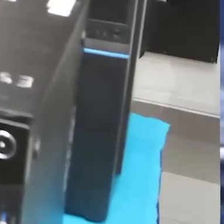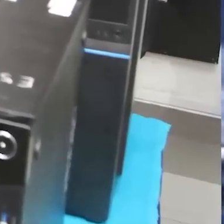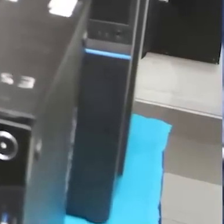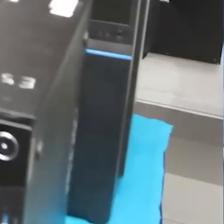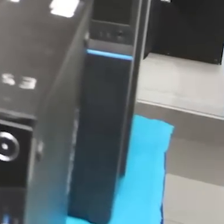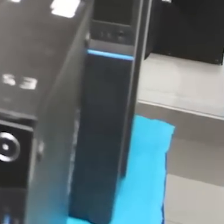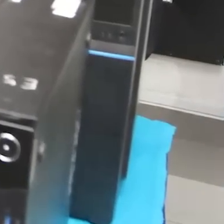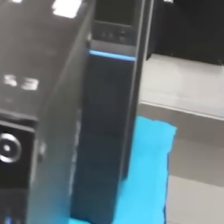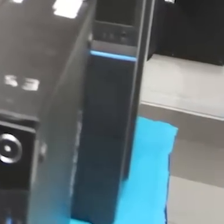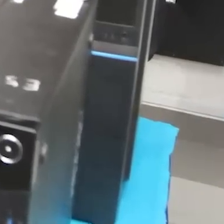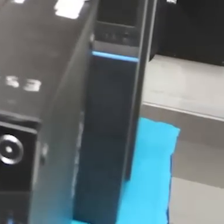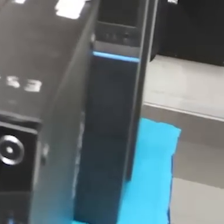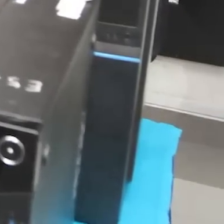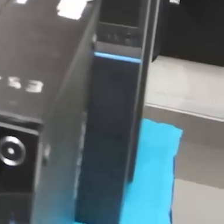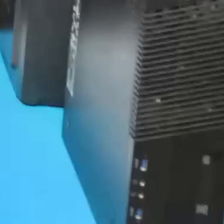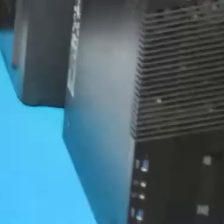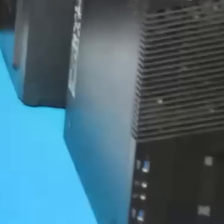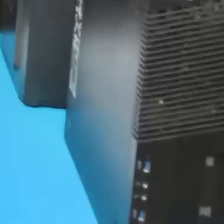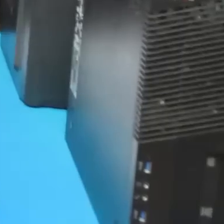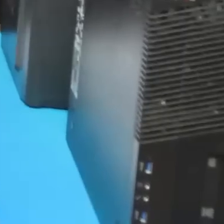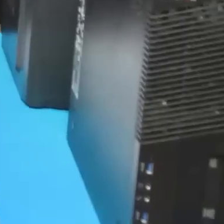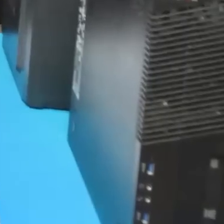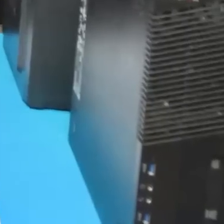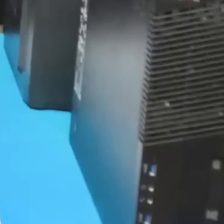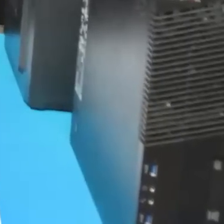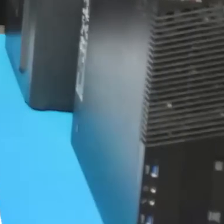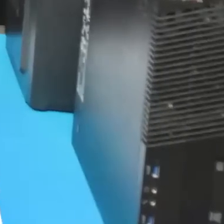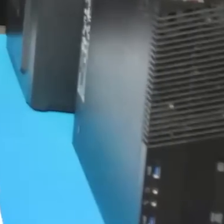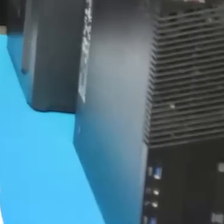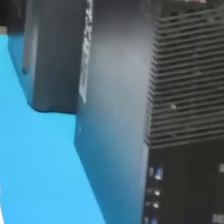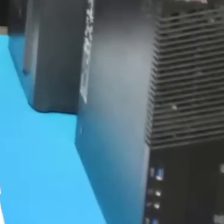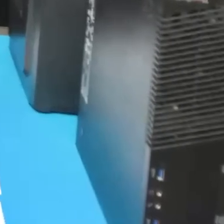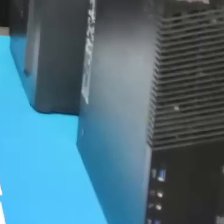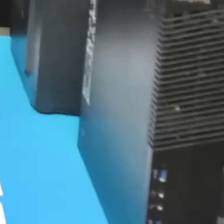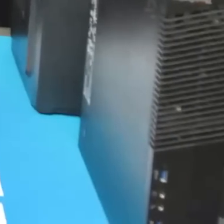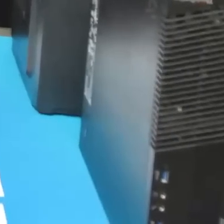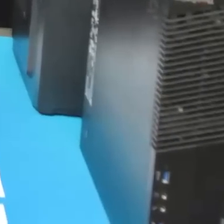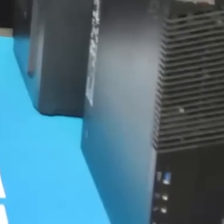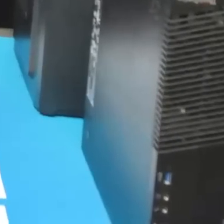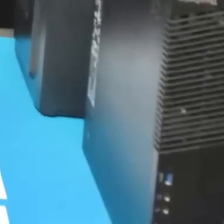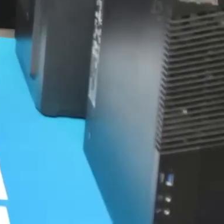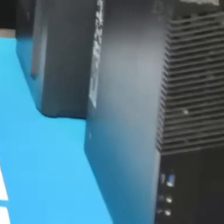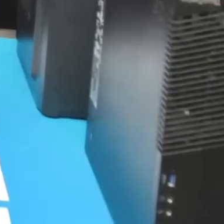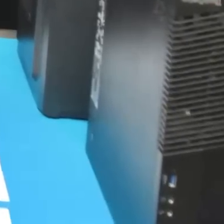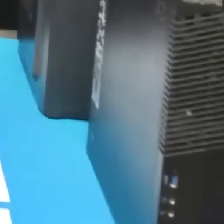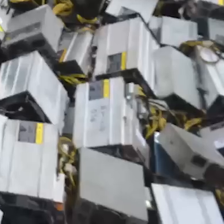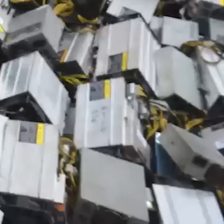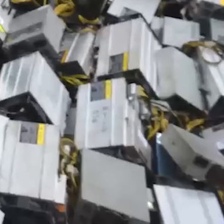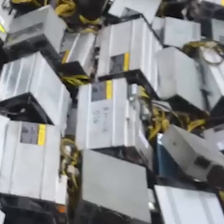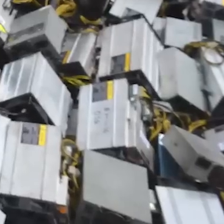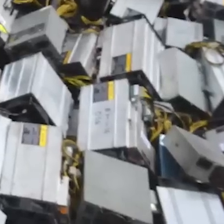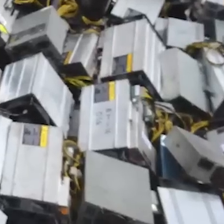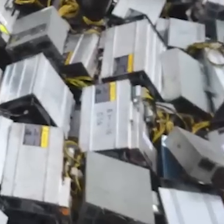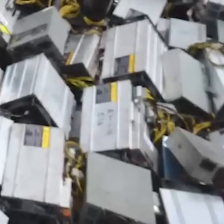itu individu kita create public awayness jangan terlibat tapi channel